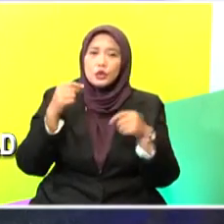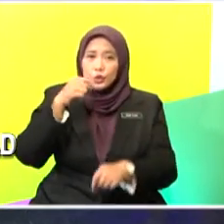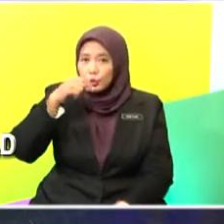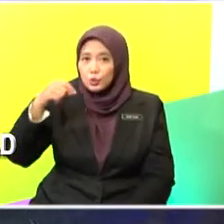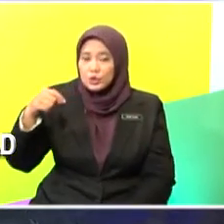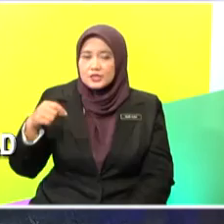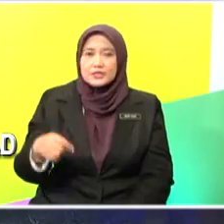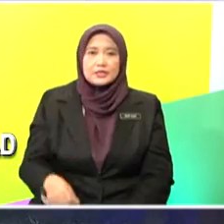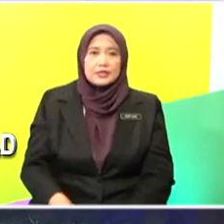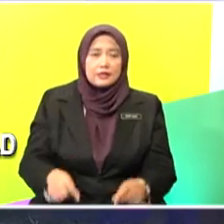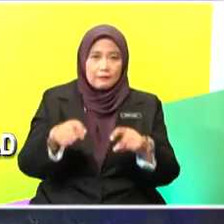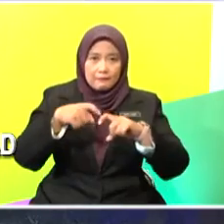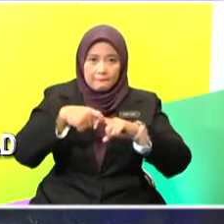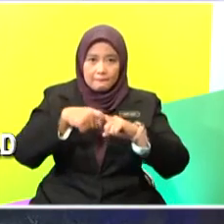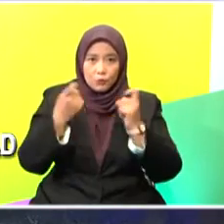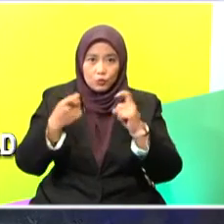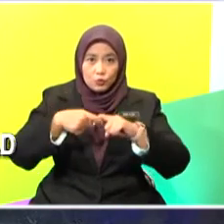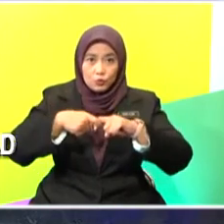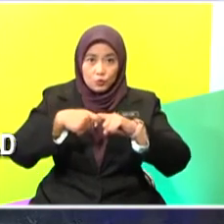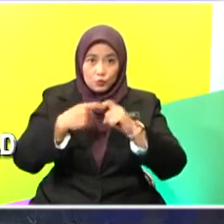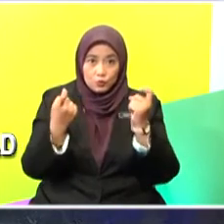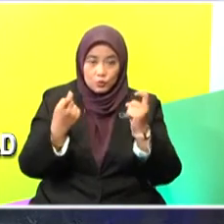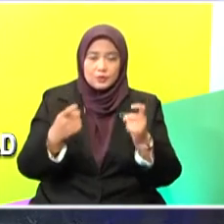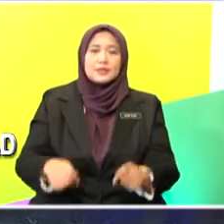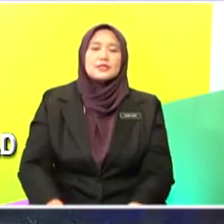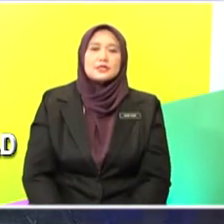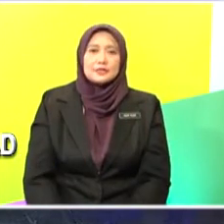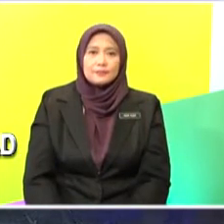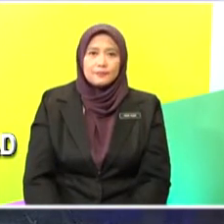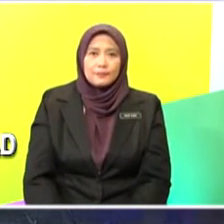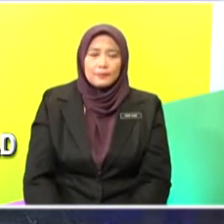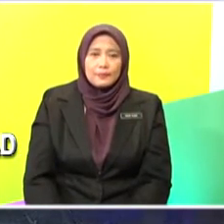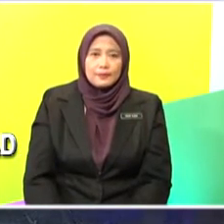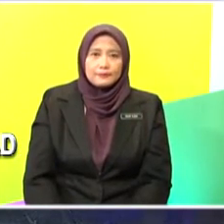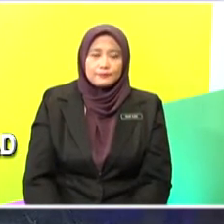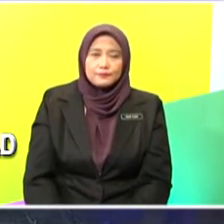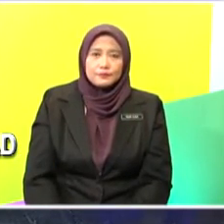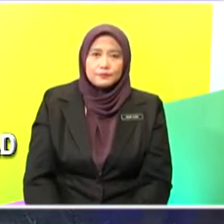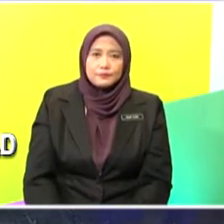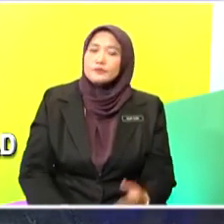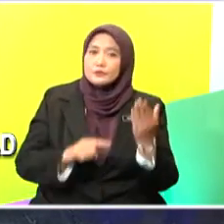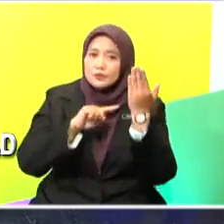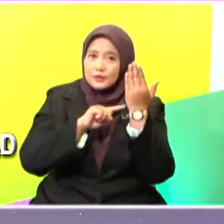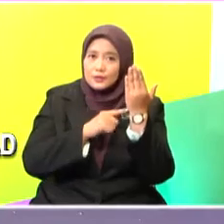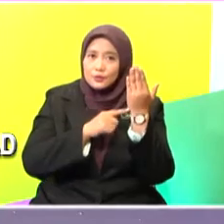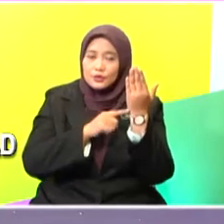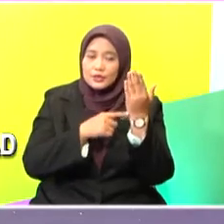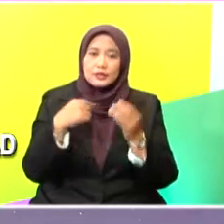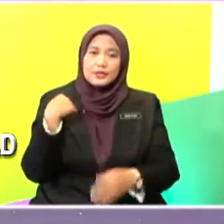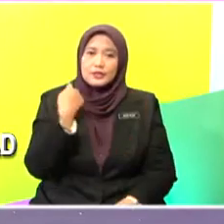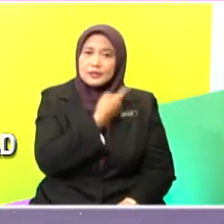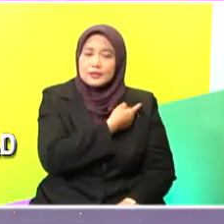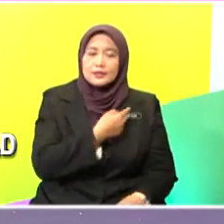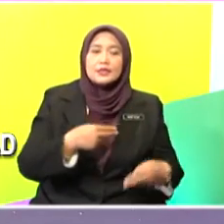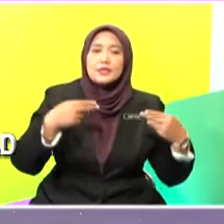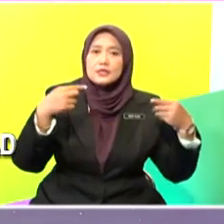sambungkan garisan putus-putus itu. Boleh cikgu. Cikgu nak saya sambungkan yang mana dahulu? Okey, mula-mula kita nak sambung huruf A.